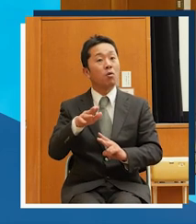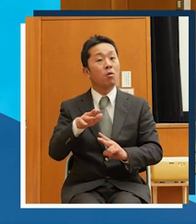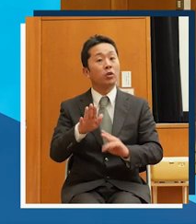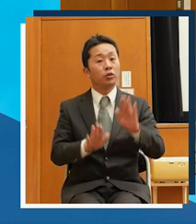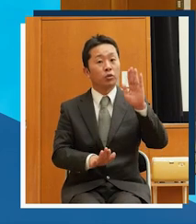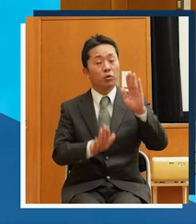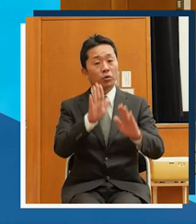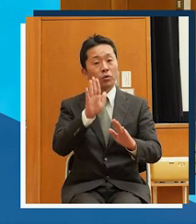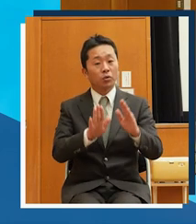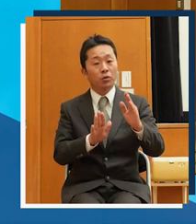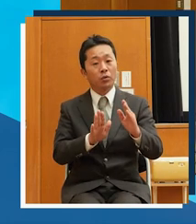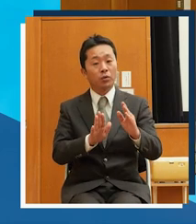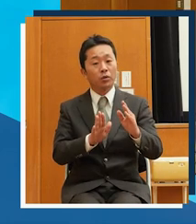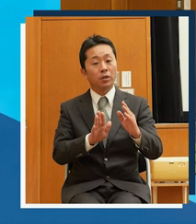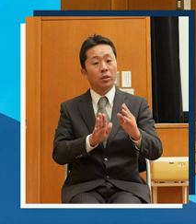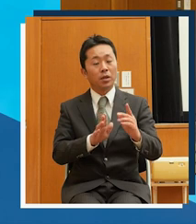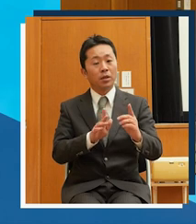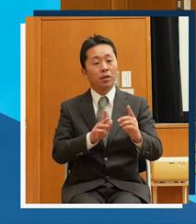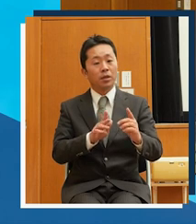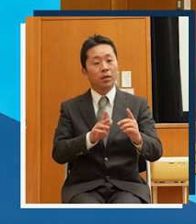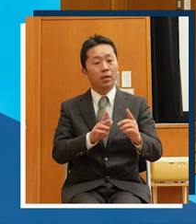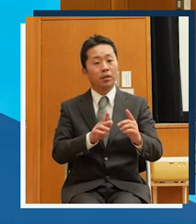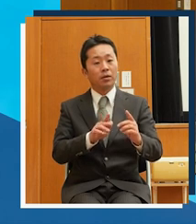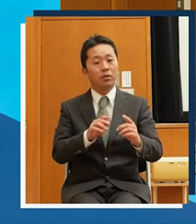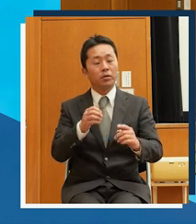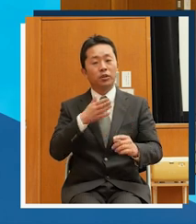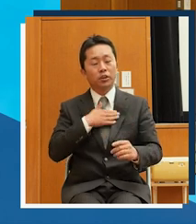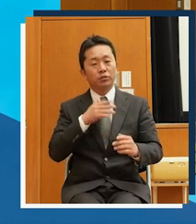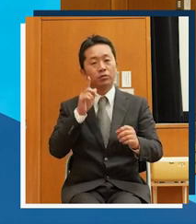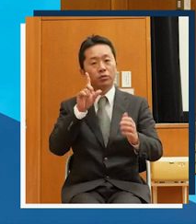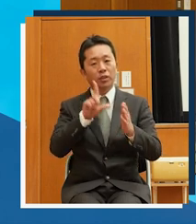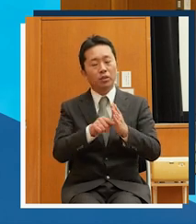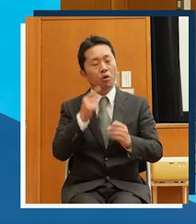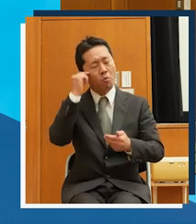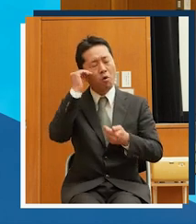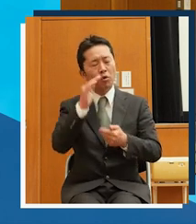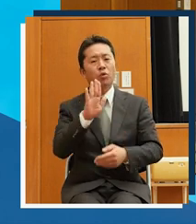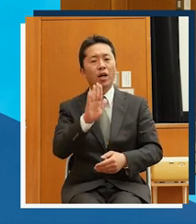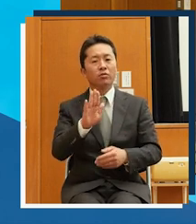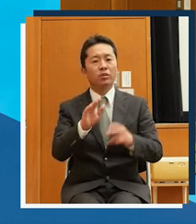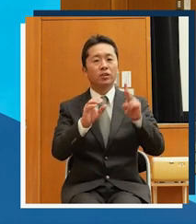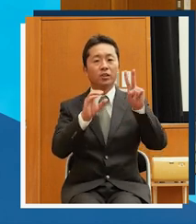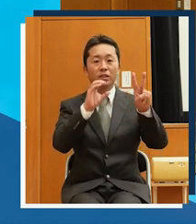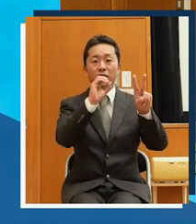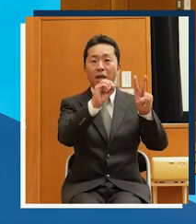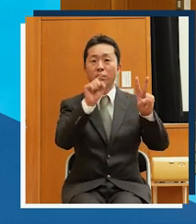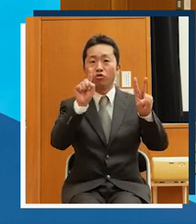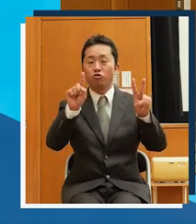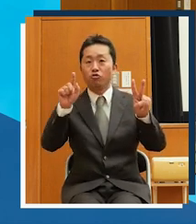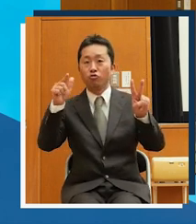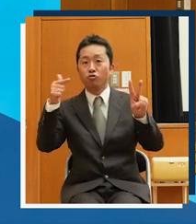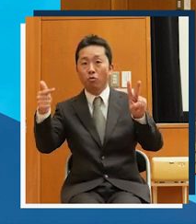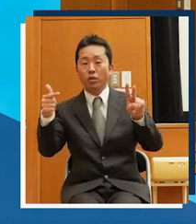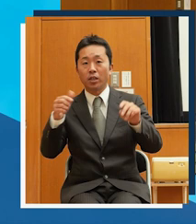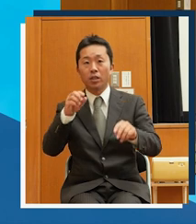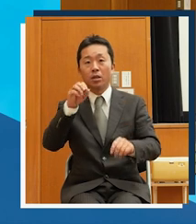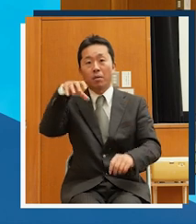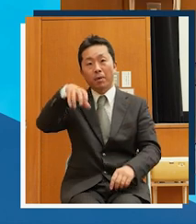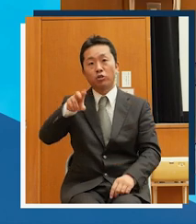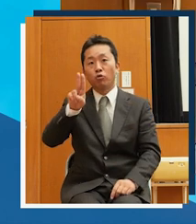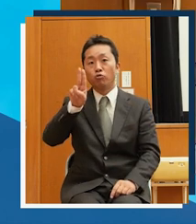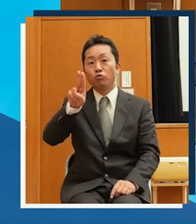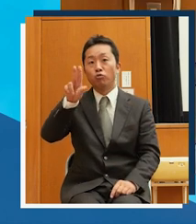せていただく度にですね思い出す言葉が1つありますえ2016年にですね沖縄のウルマというところで